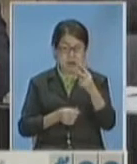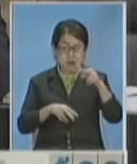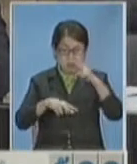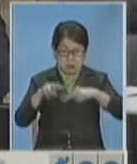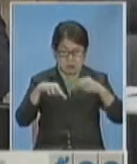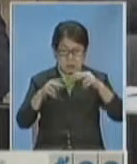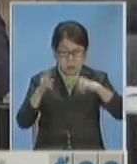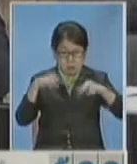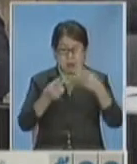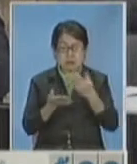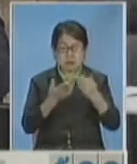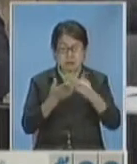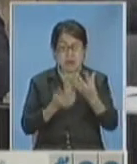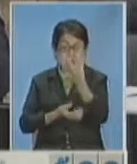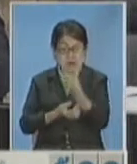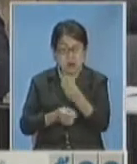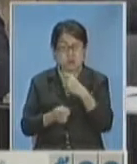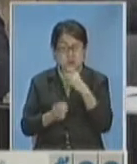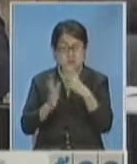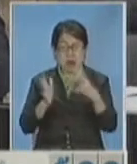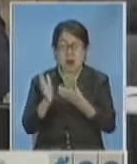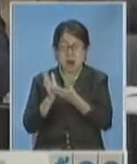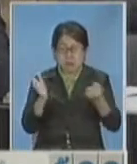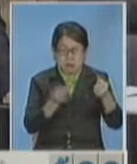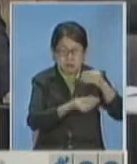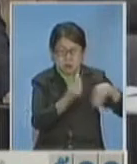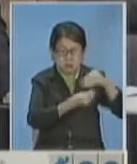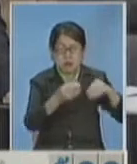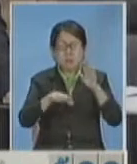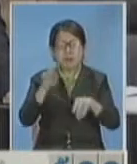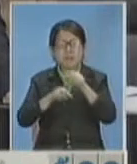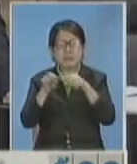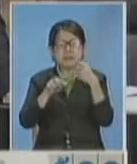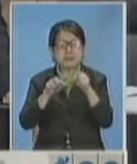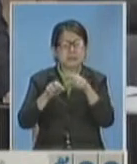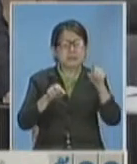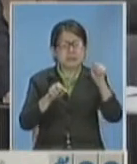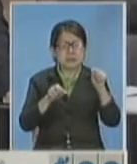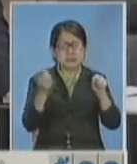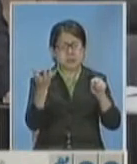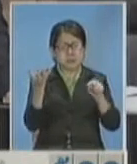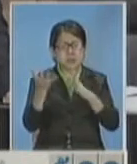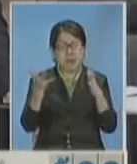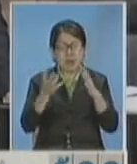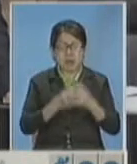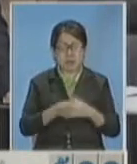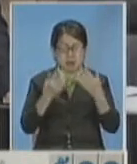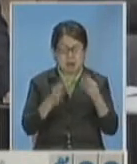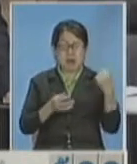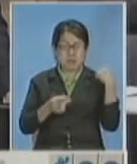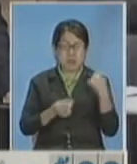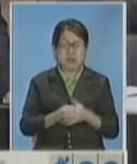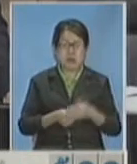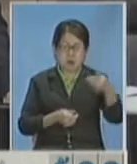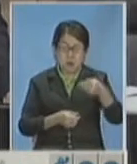างท่ออยู่เป็นจำนวนมากนะคะยังเบิกจ่ายไปเพียงประมาณ 10% 20% เท่านั้นนอกจากนั้นแล้วก็ยังมีงบประมาณ